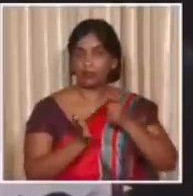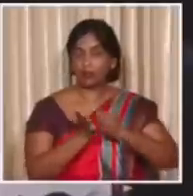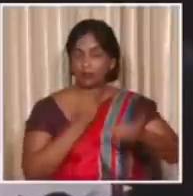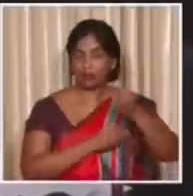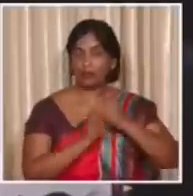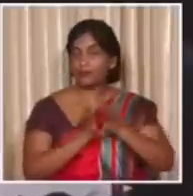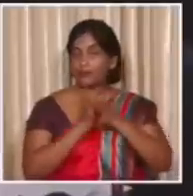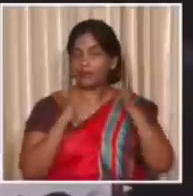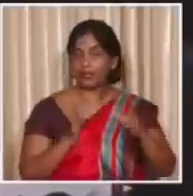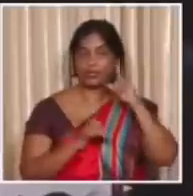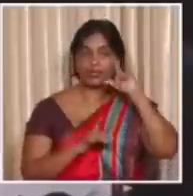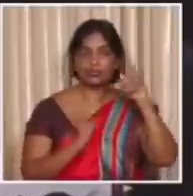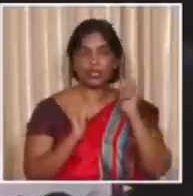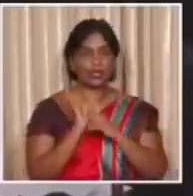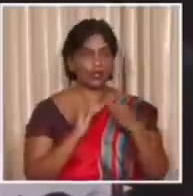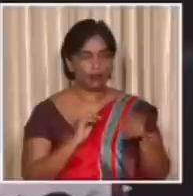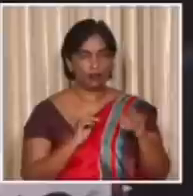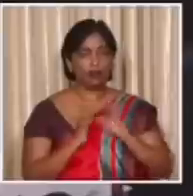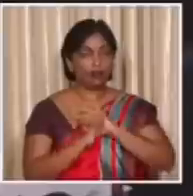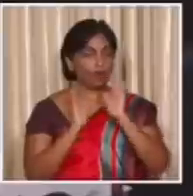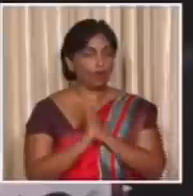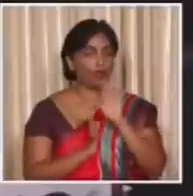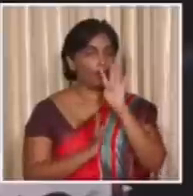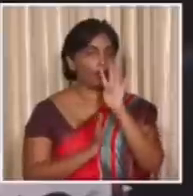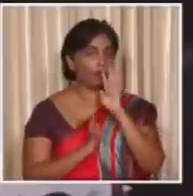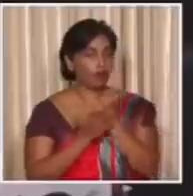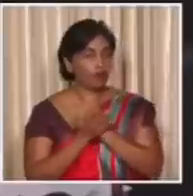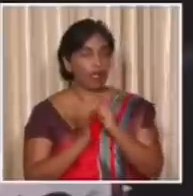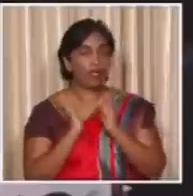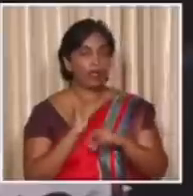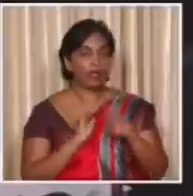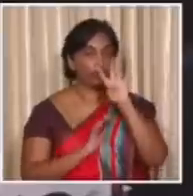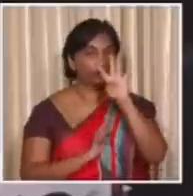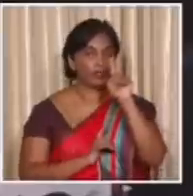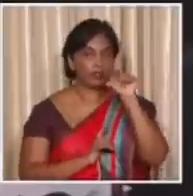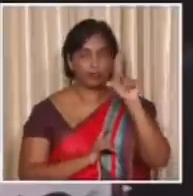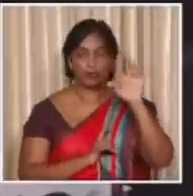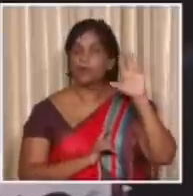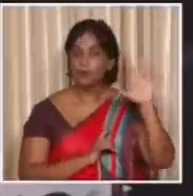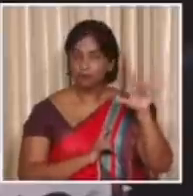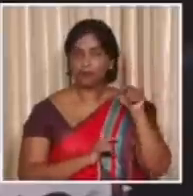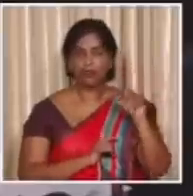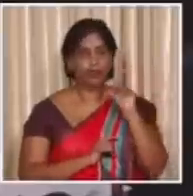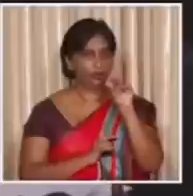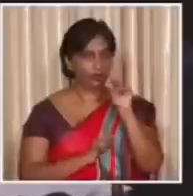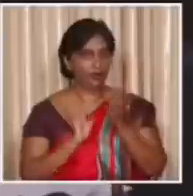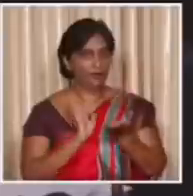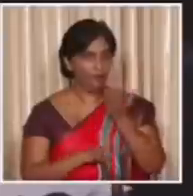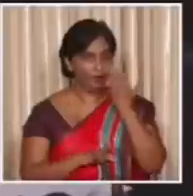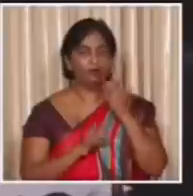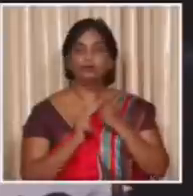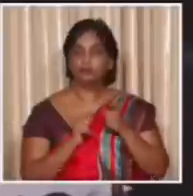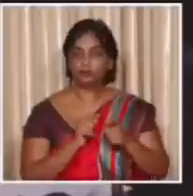වැඩිම තියෙන මොකද්ද? චීනේ ණය. මුළු ණය 140 මුළු ණය බිලියන 41.5ක්. ඒකෙන් 11කට වඩා වැඩි ප්‍රමාණයක්